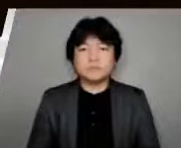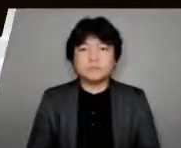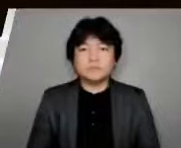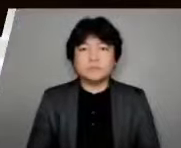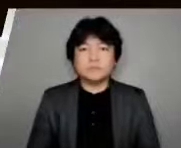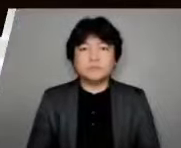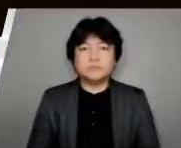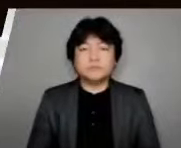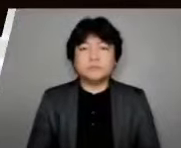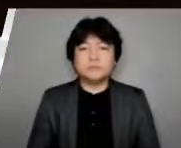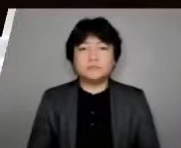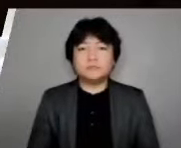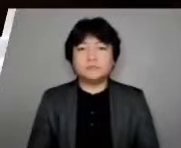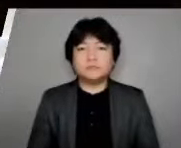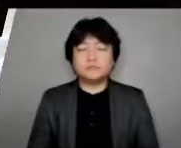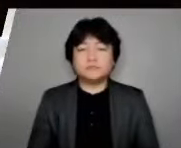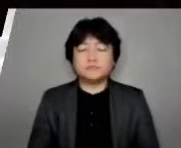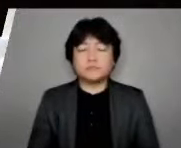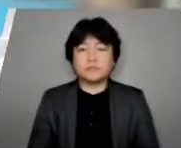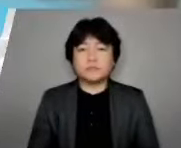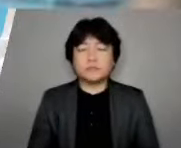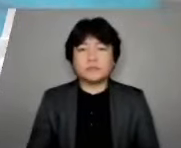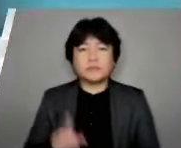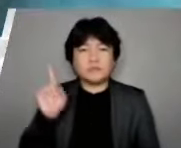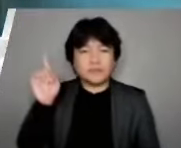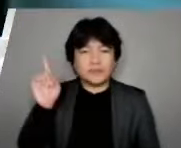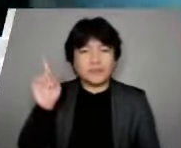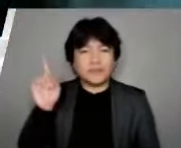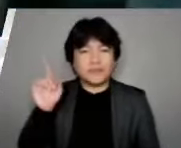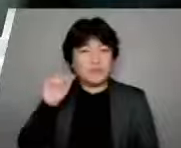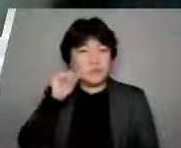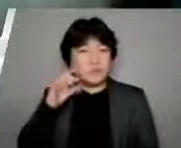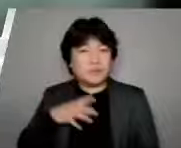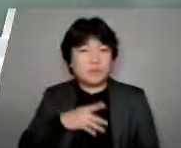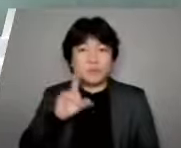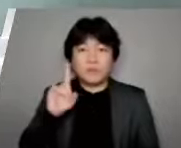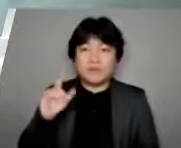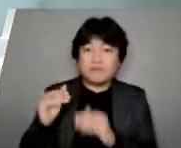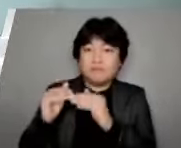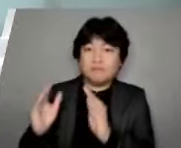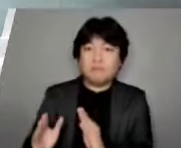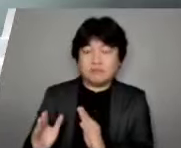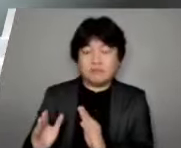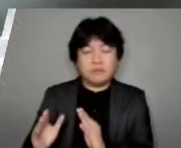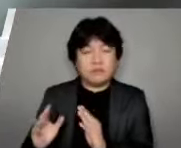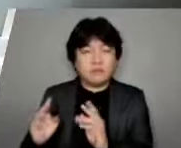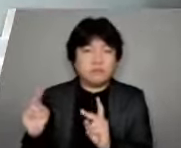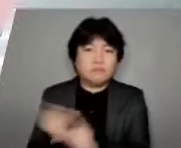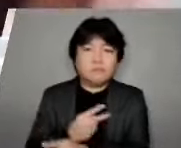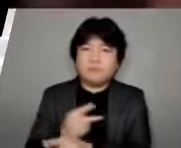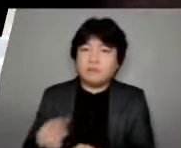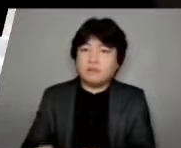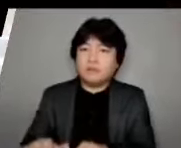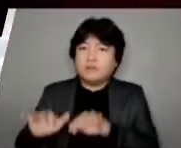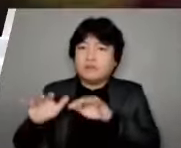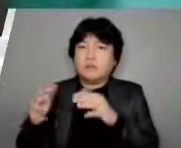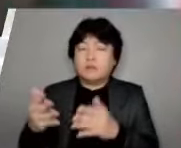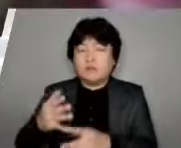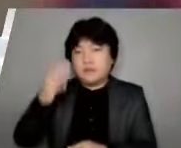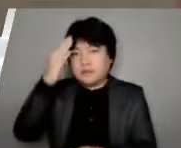Isa lang ang bahay ni Aling Glenly sa libu-libong kabahayang naperwiso ng matinding baha sa Cavite. Sa loob ng kanilang